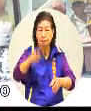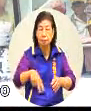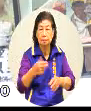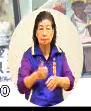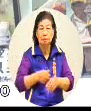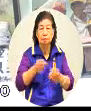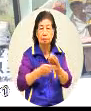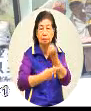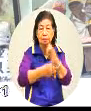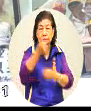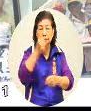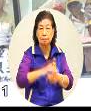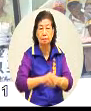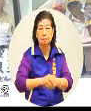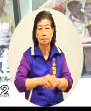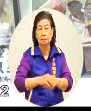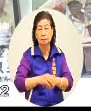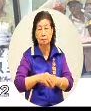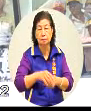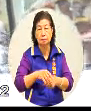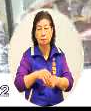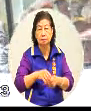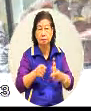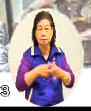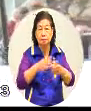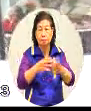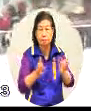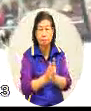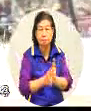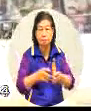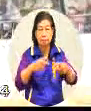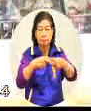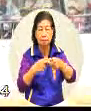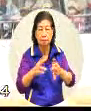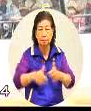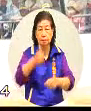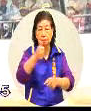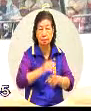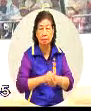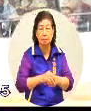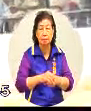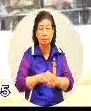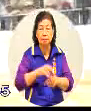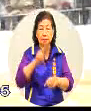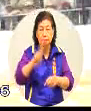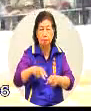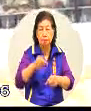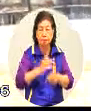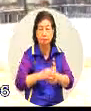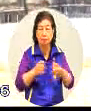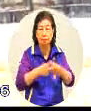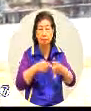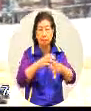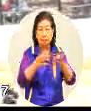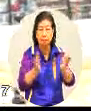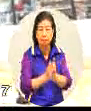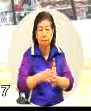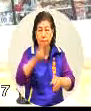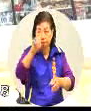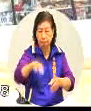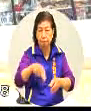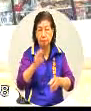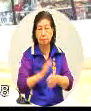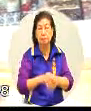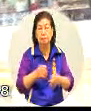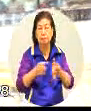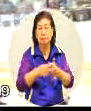长海埔水利小组李耀庆组长刘家水利小组刘伯长